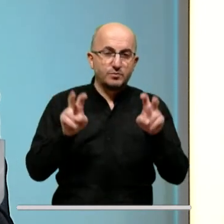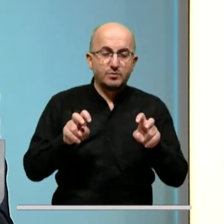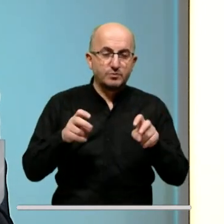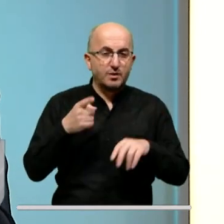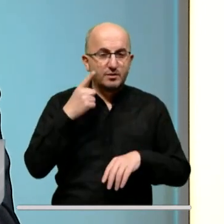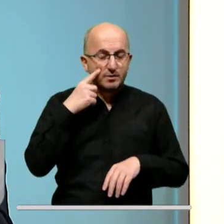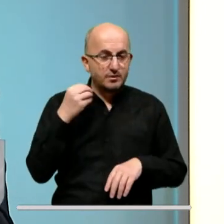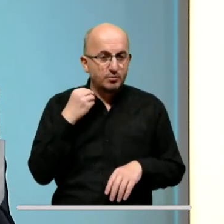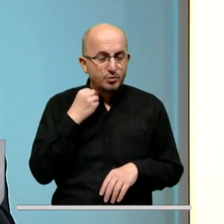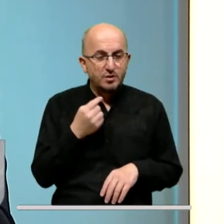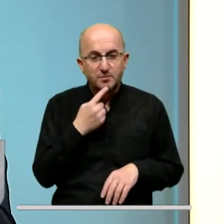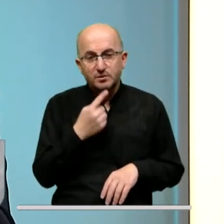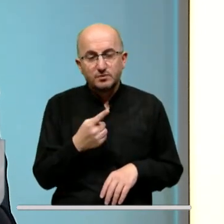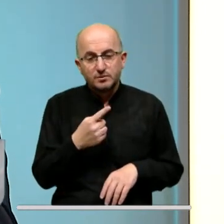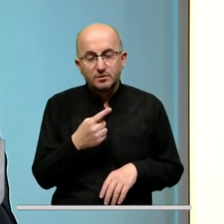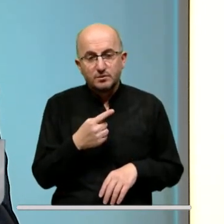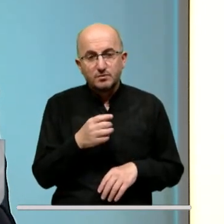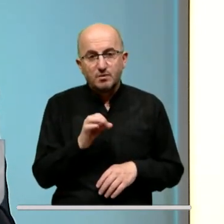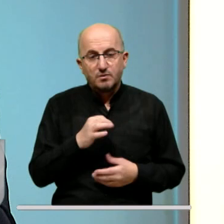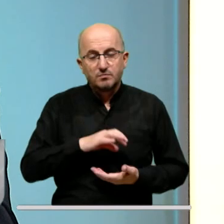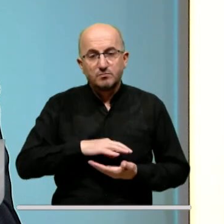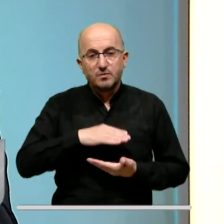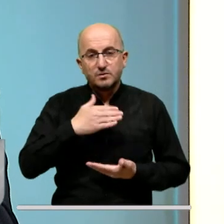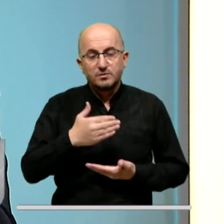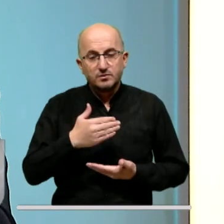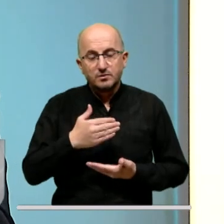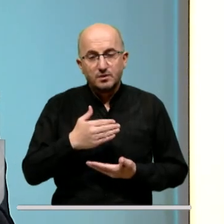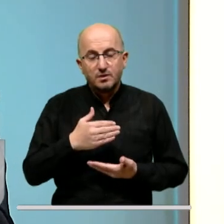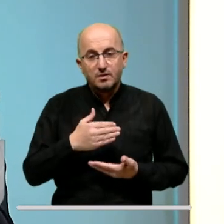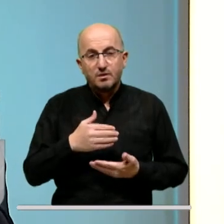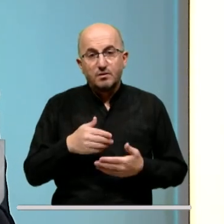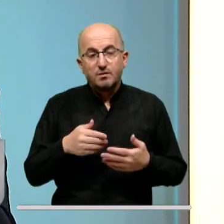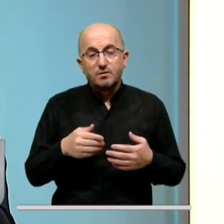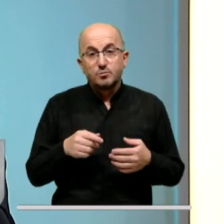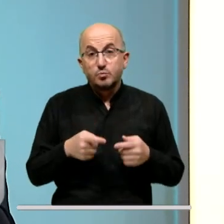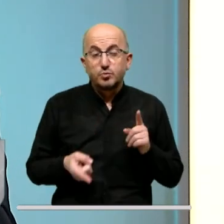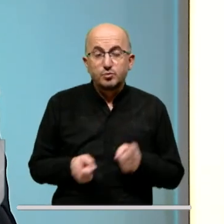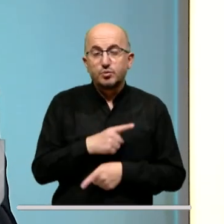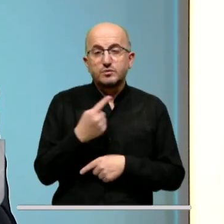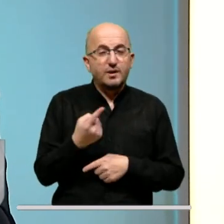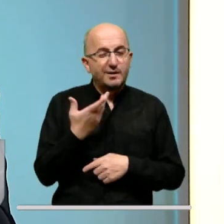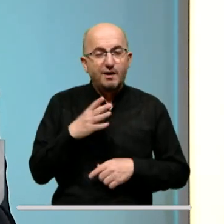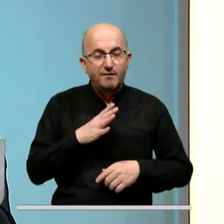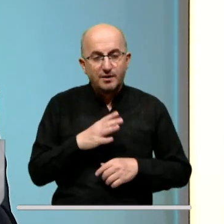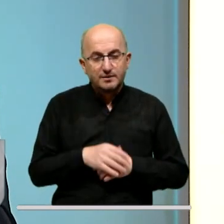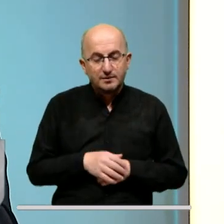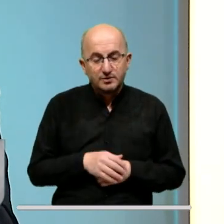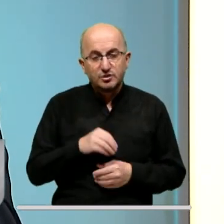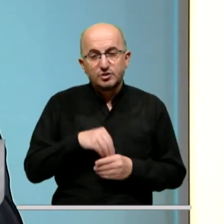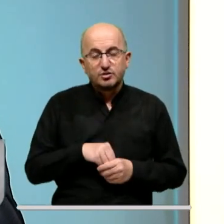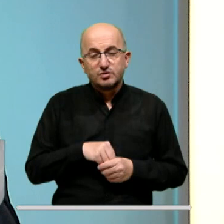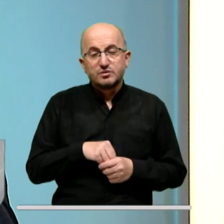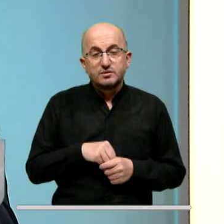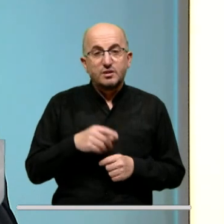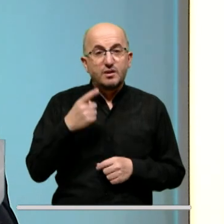borçlanmaları diyoruz buna hazine bonusu devlet tahvili vesaire Bu tür şeylerde ne vardır Her ne kadar işin içinde devlet de olsa ne var